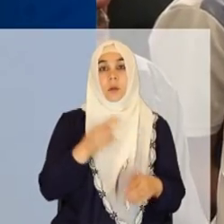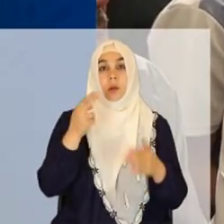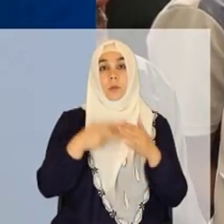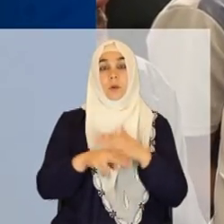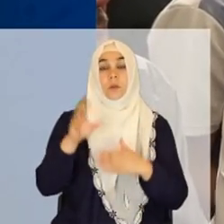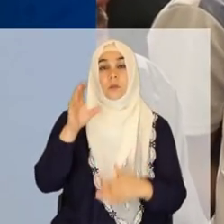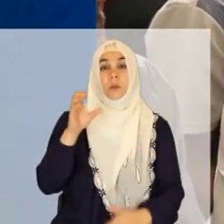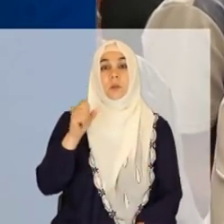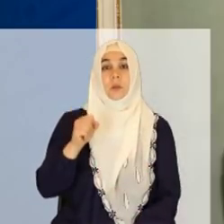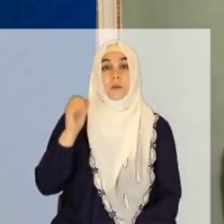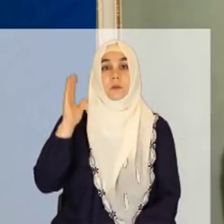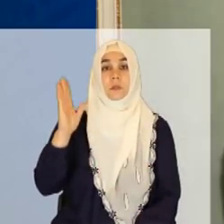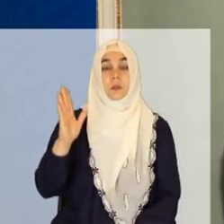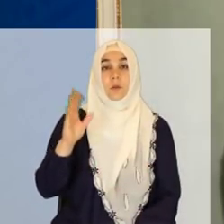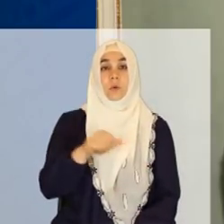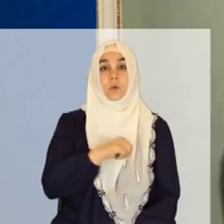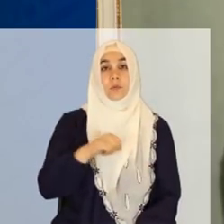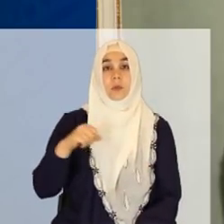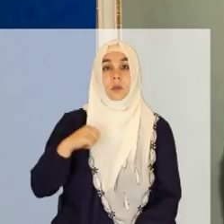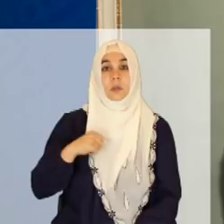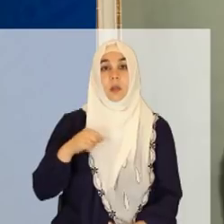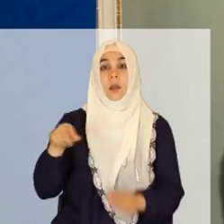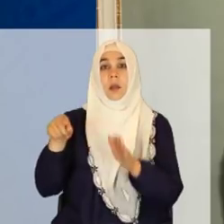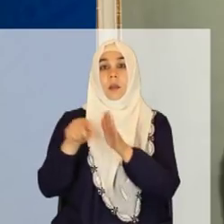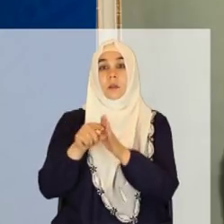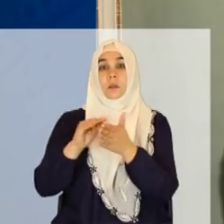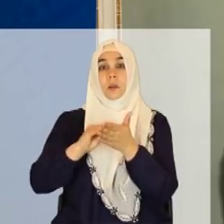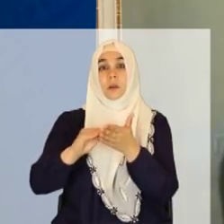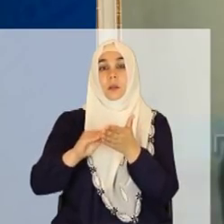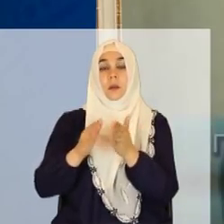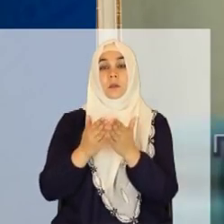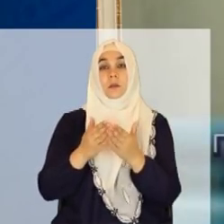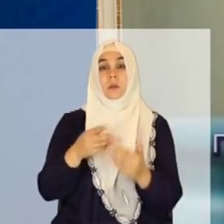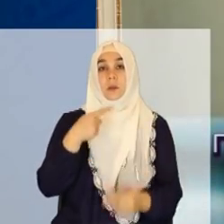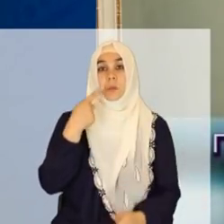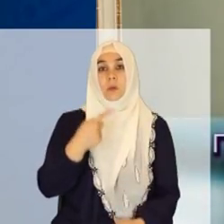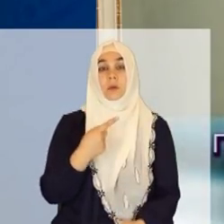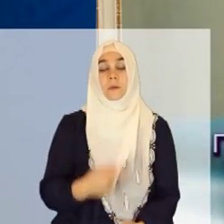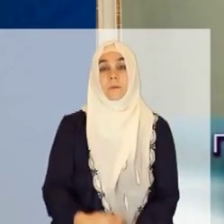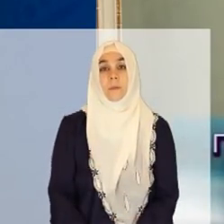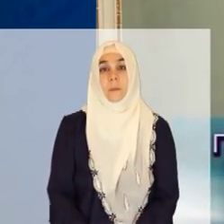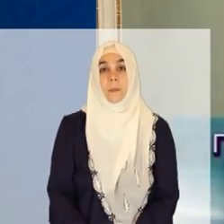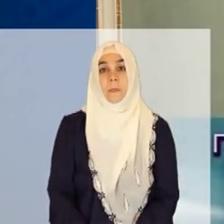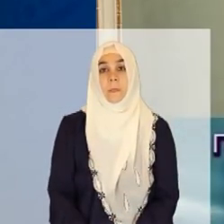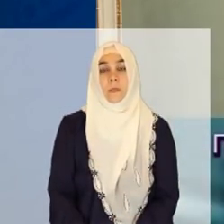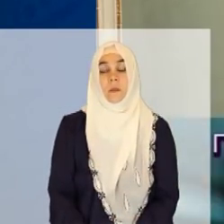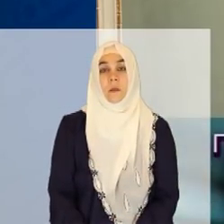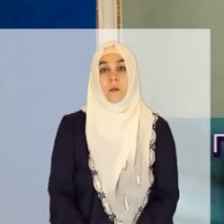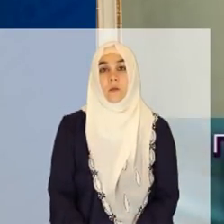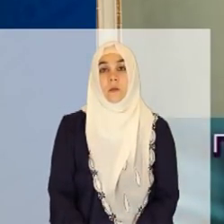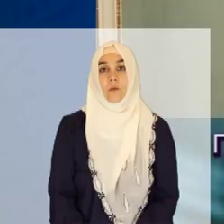akram alayhisolatu vasallam o'zlarining hadisi shariflaridan birida as-savmu nisfus sabri